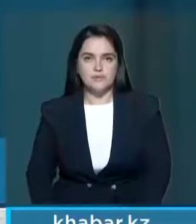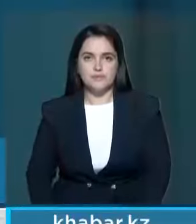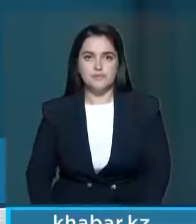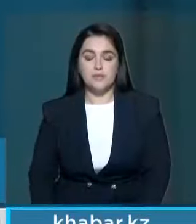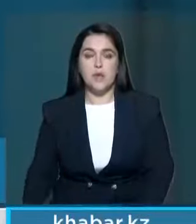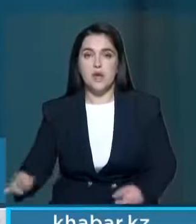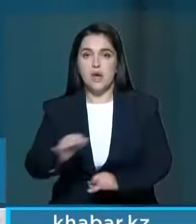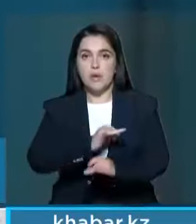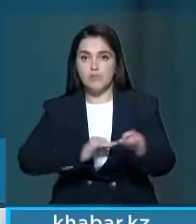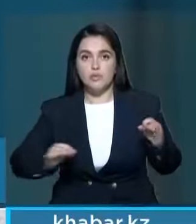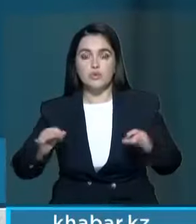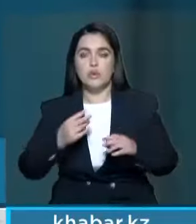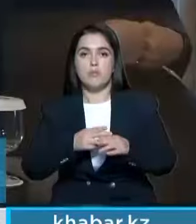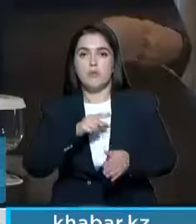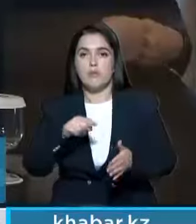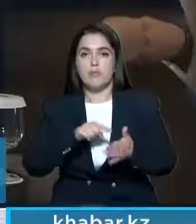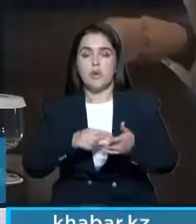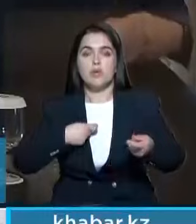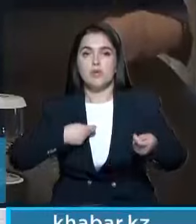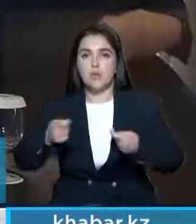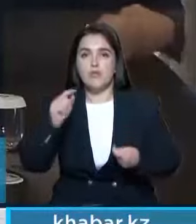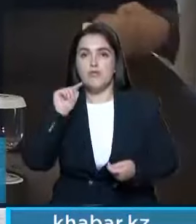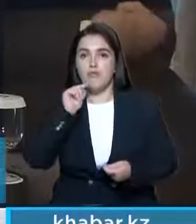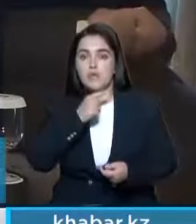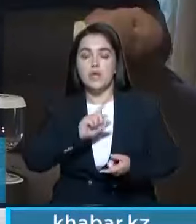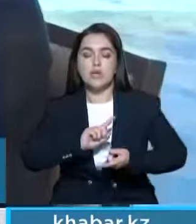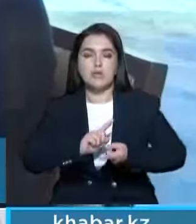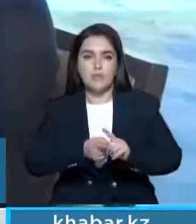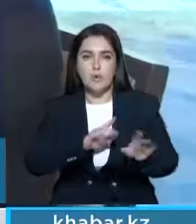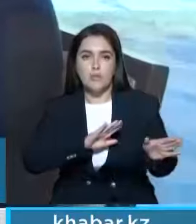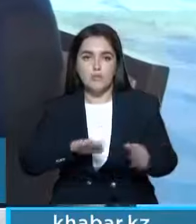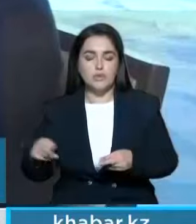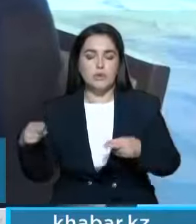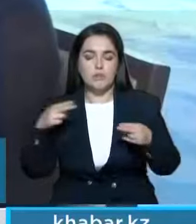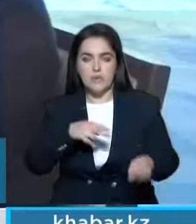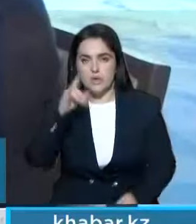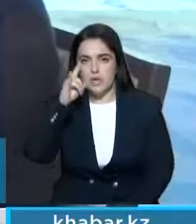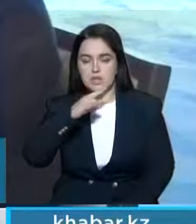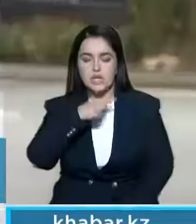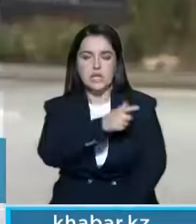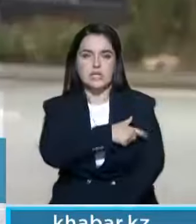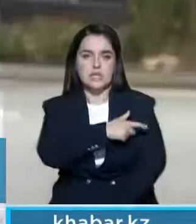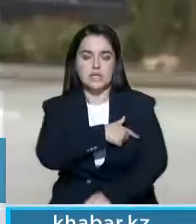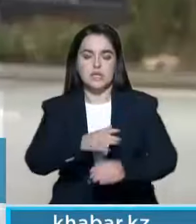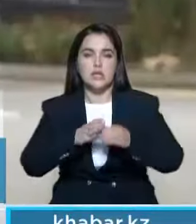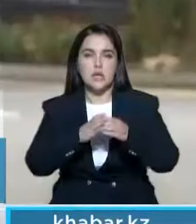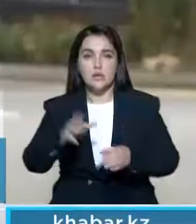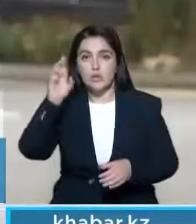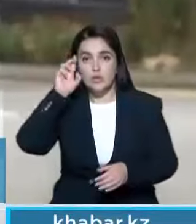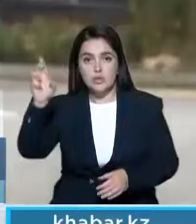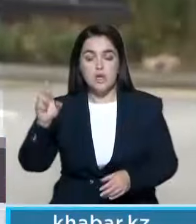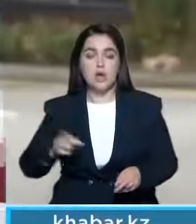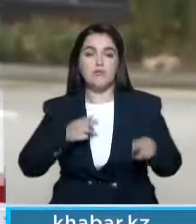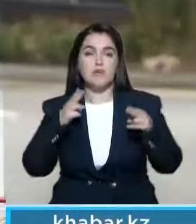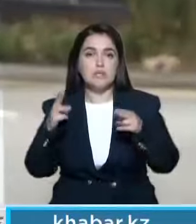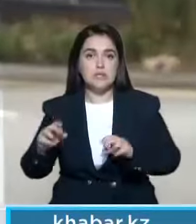Собеседники обсудили общие вопросы торговой экономики и то, как она изменится после визита казахстанской делегации. Государственный визит